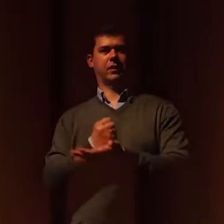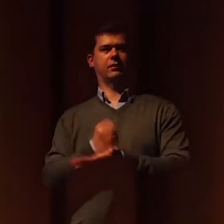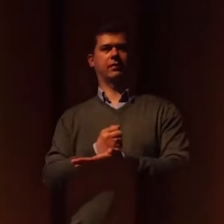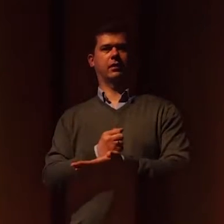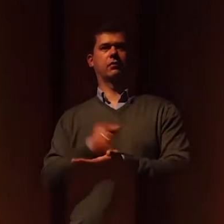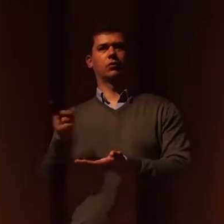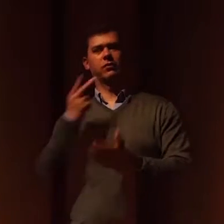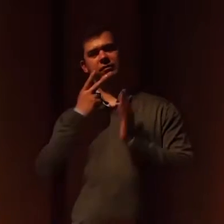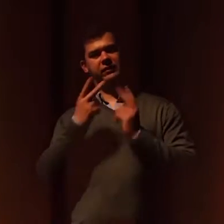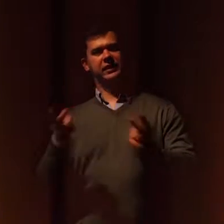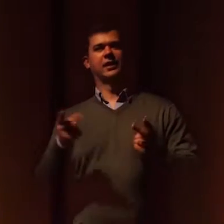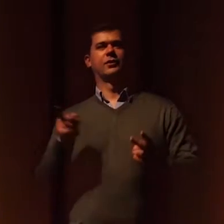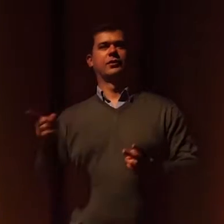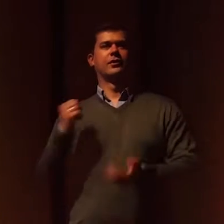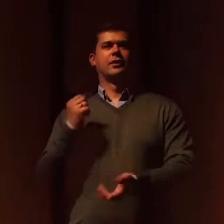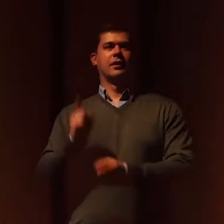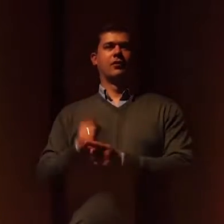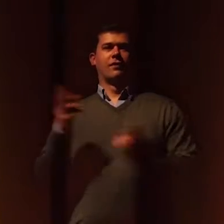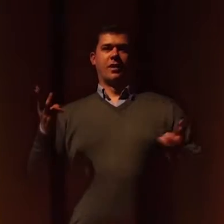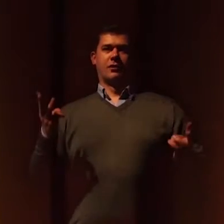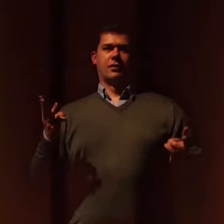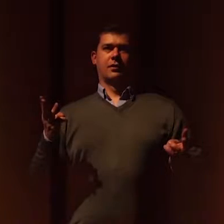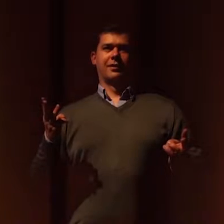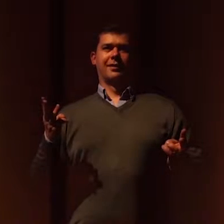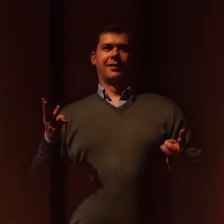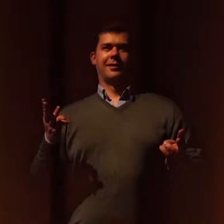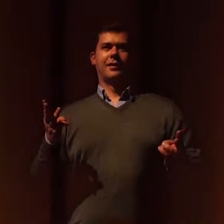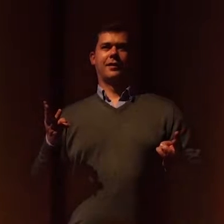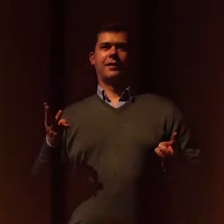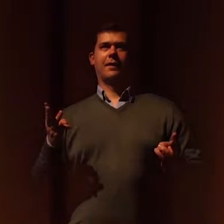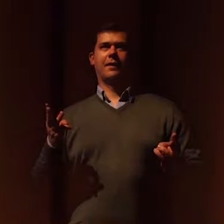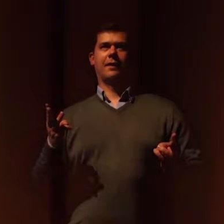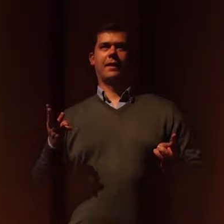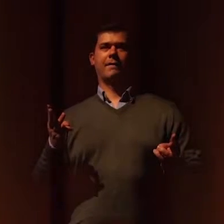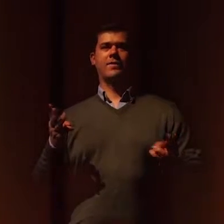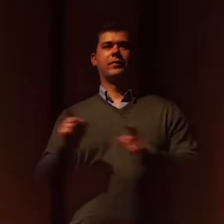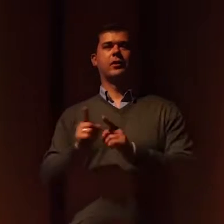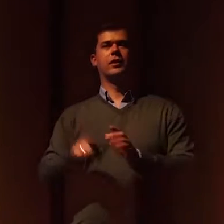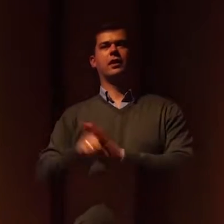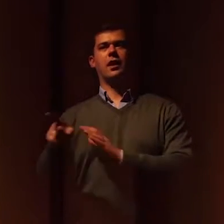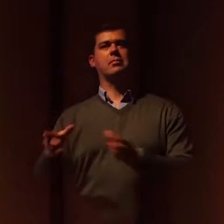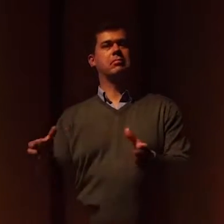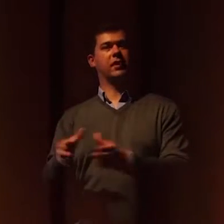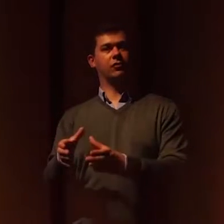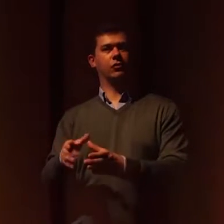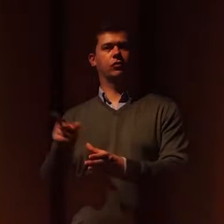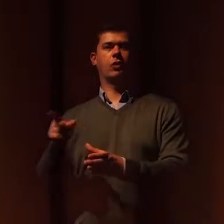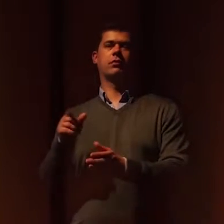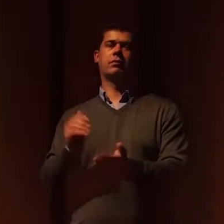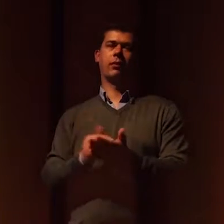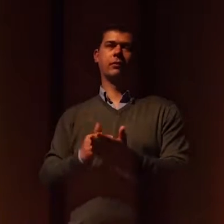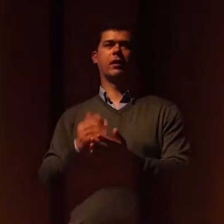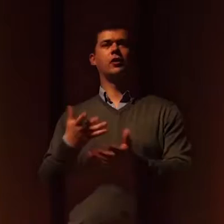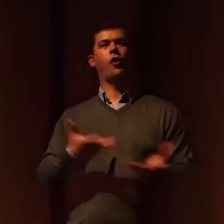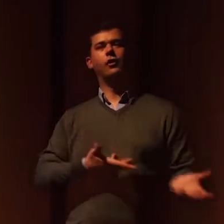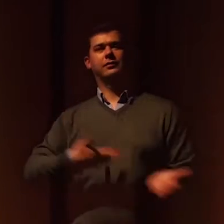pokazywała właśnie też jak ważne z drugiej strony D dla mniejszości jest odzyskiwanie pewnych